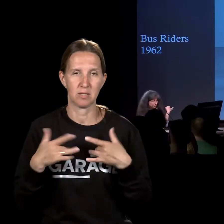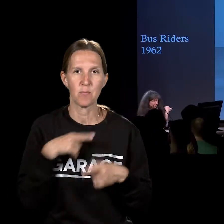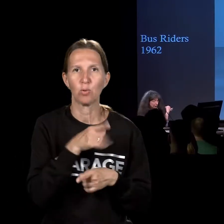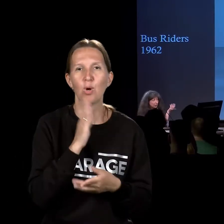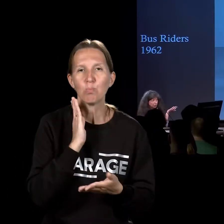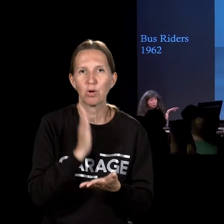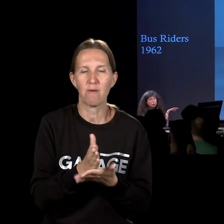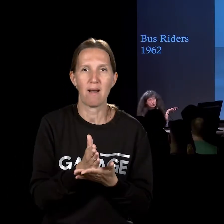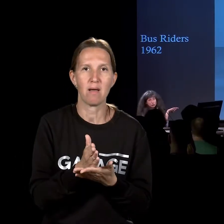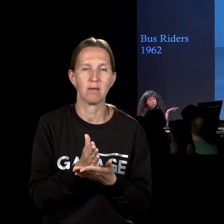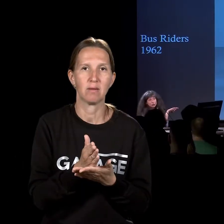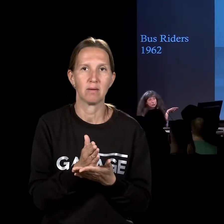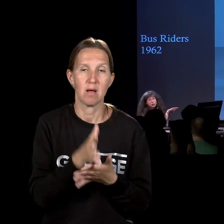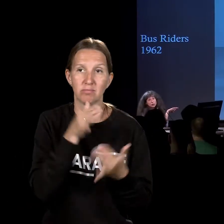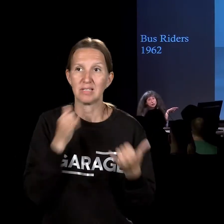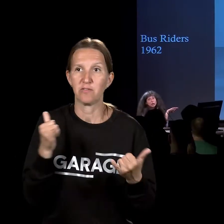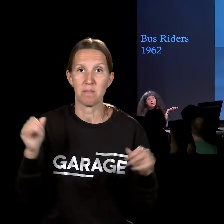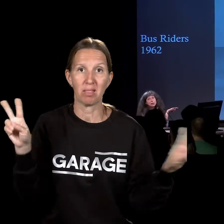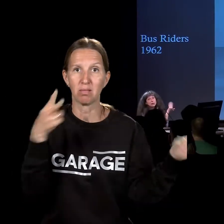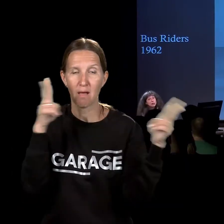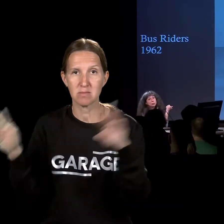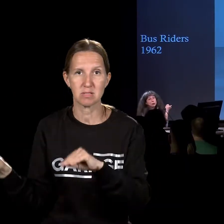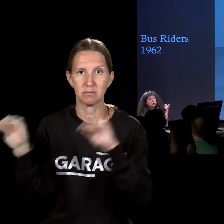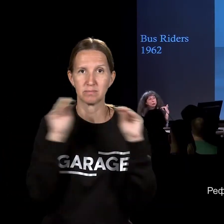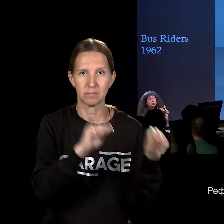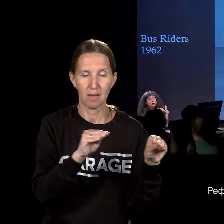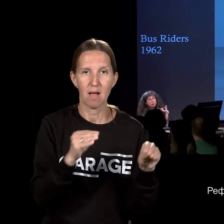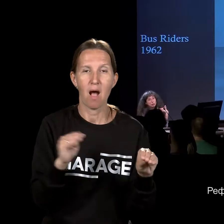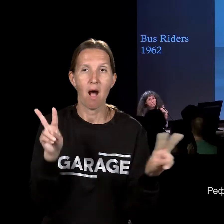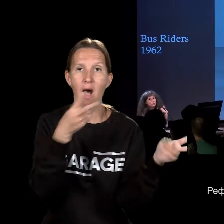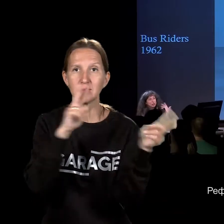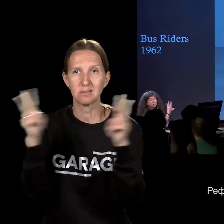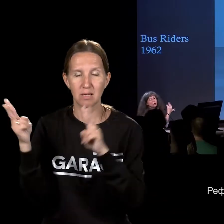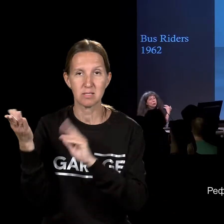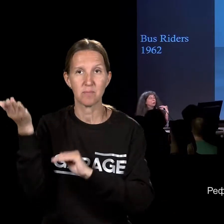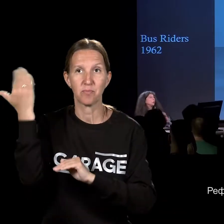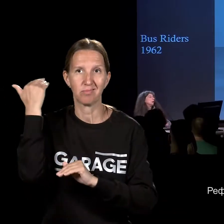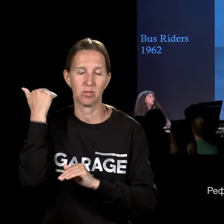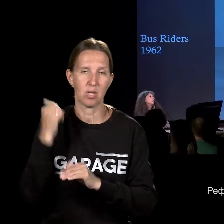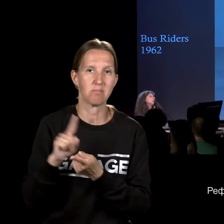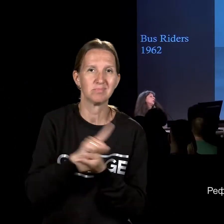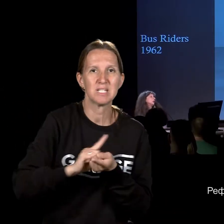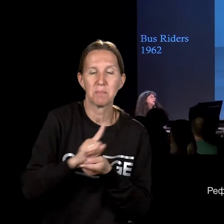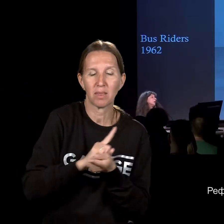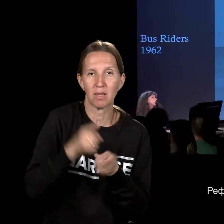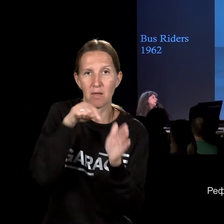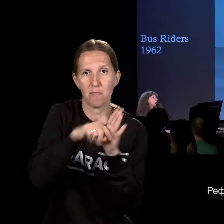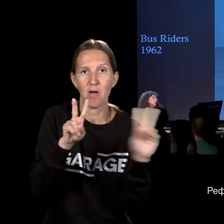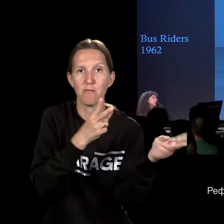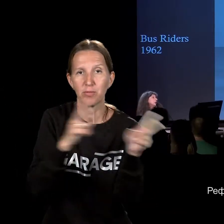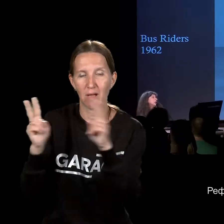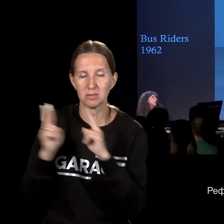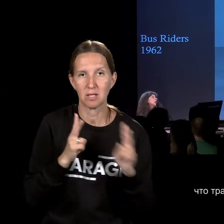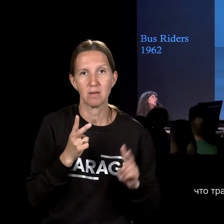опытом современного танца, с танцем, который в то время, та реформа, которая происходит в танце, это